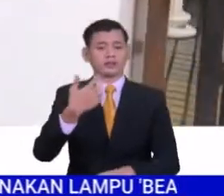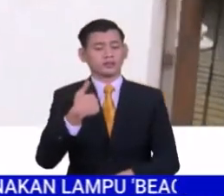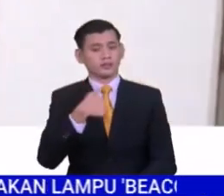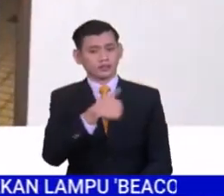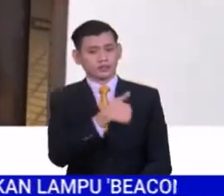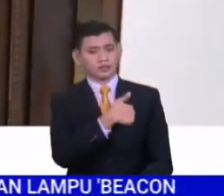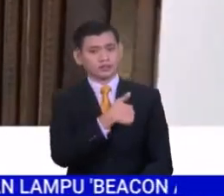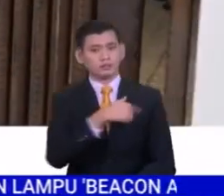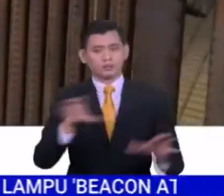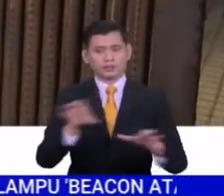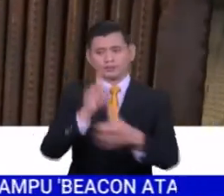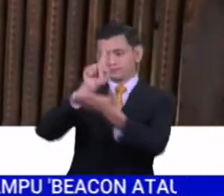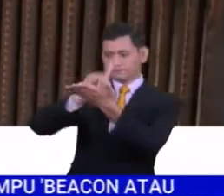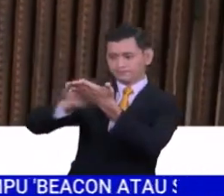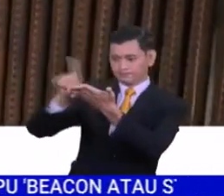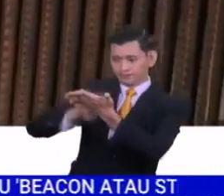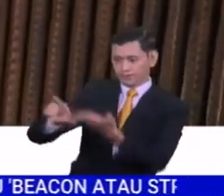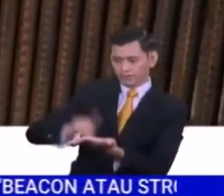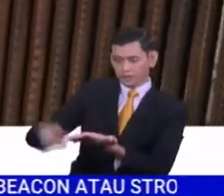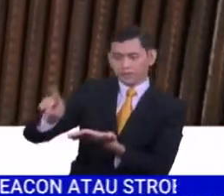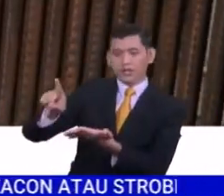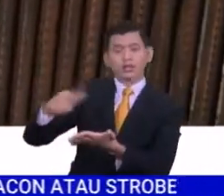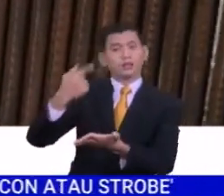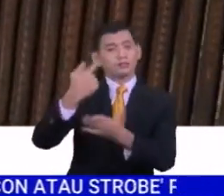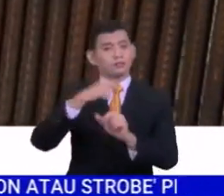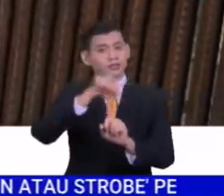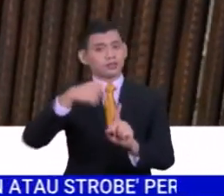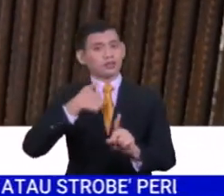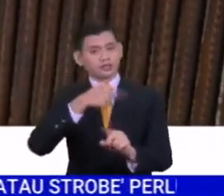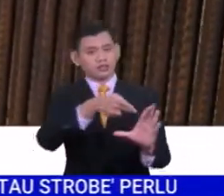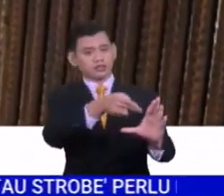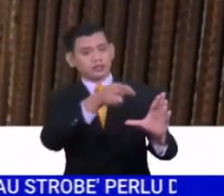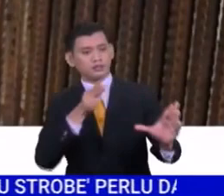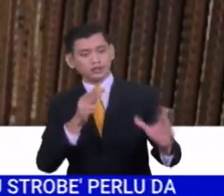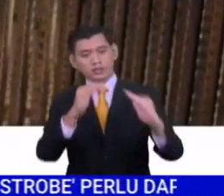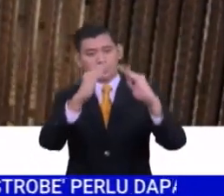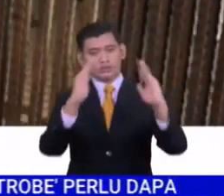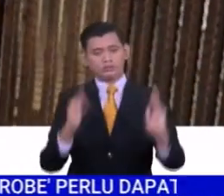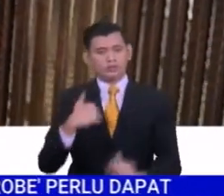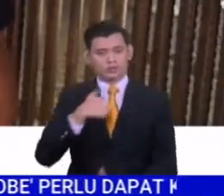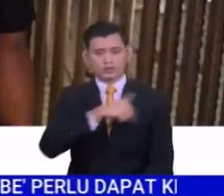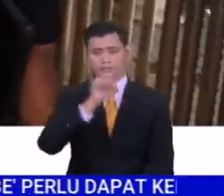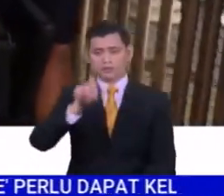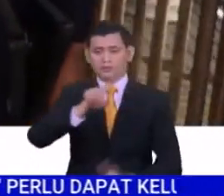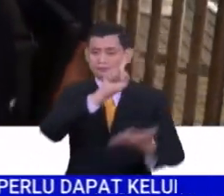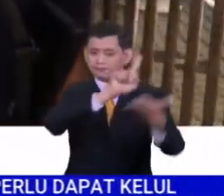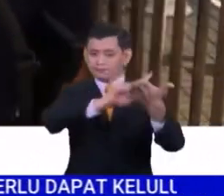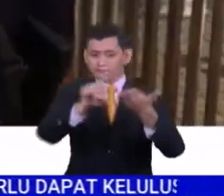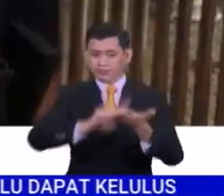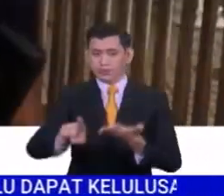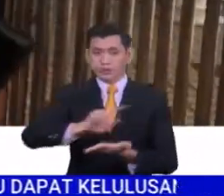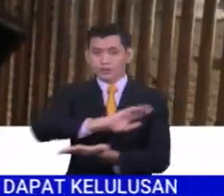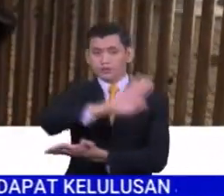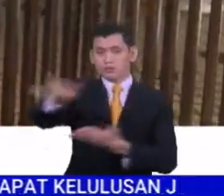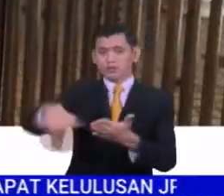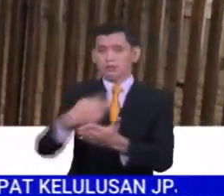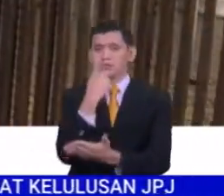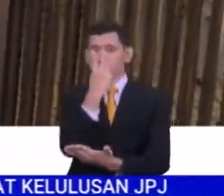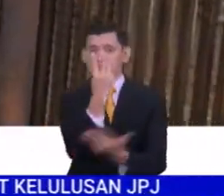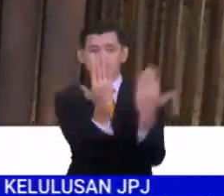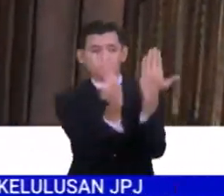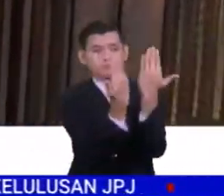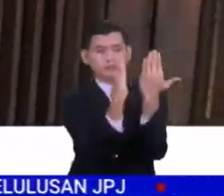buat double check. Apabila kita nak keluar rumah tu, maknanya kita check dulu semua, pastikan